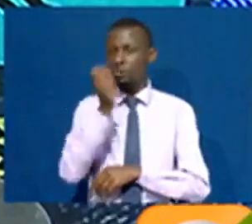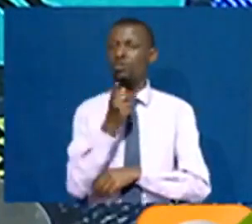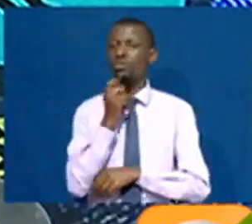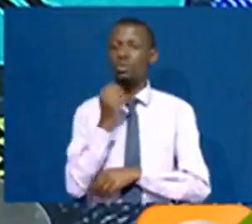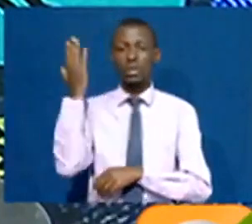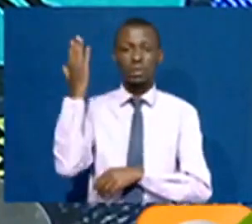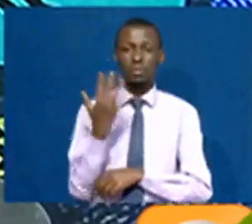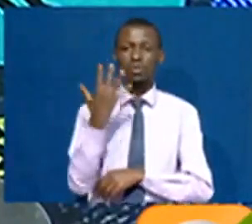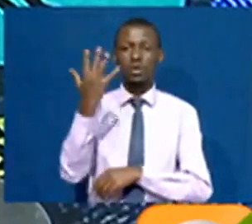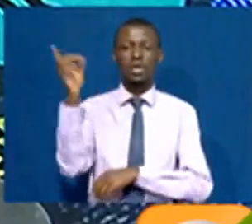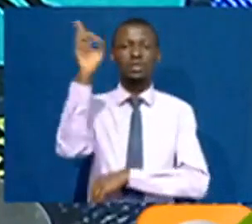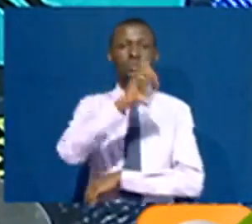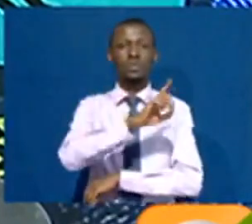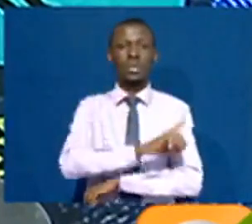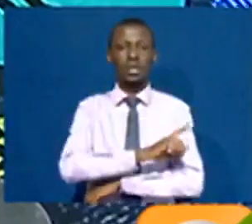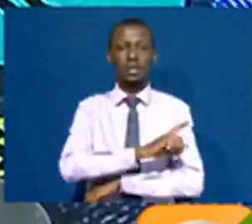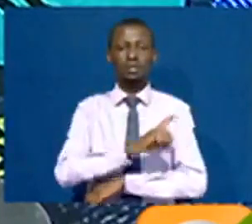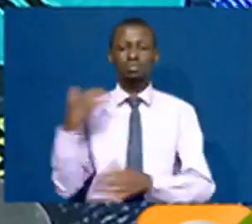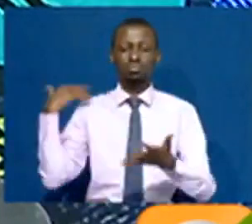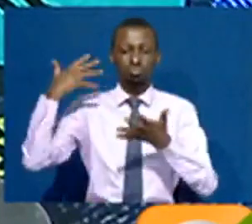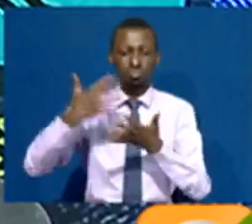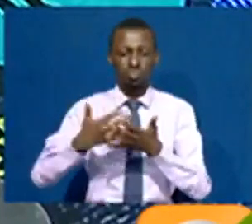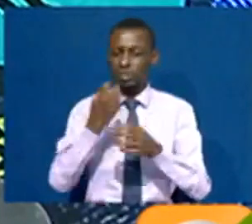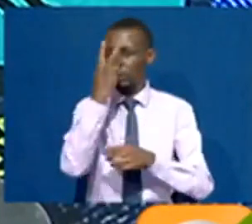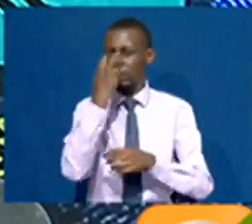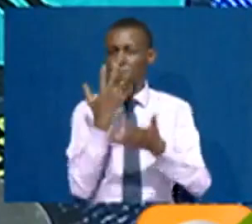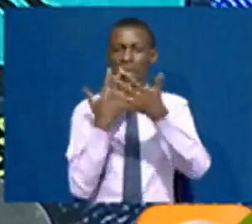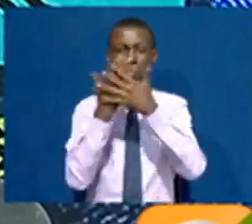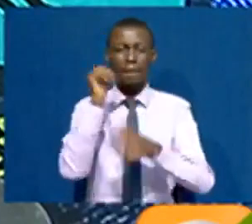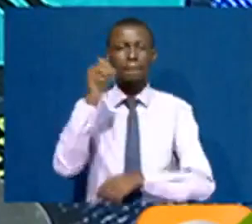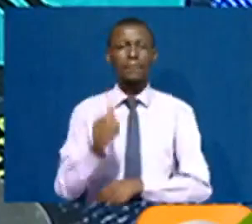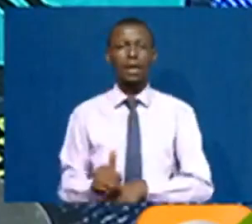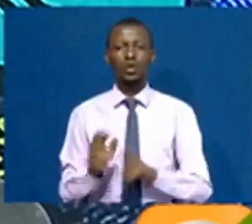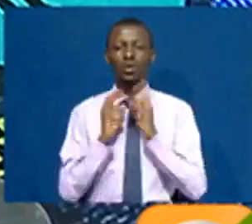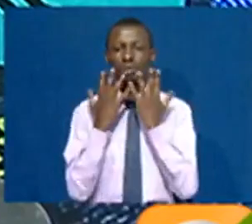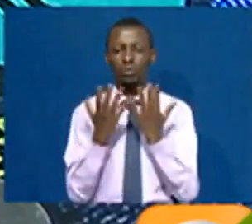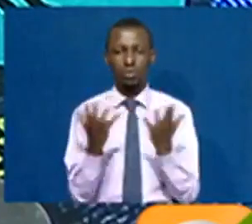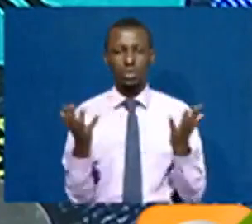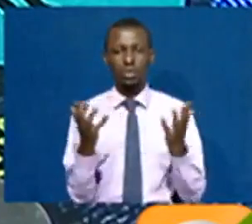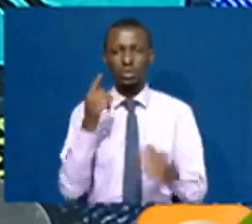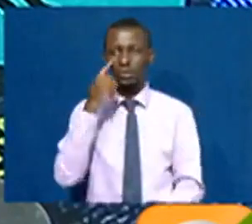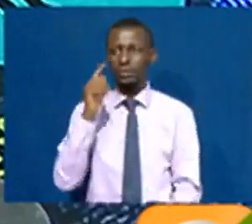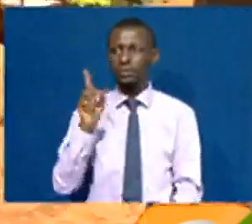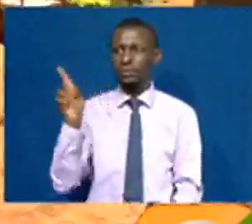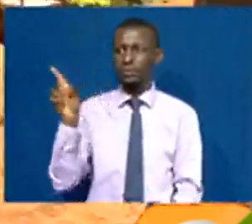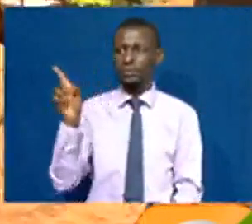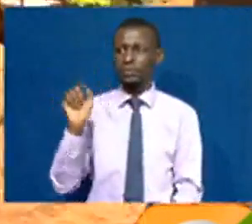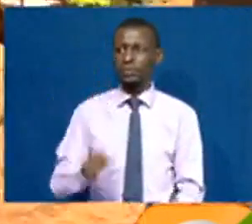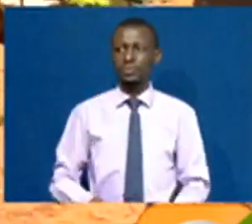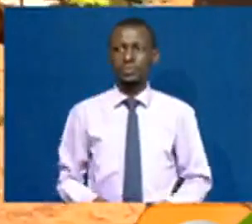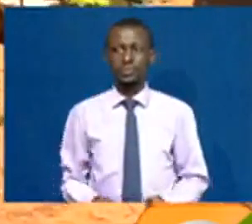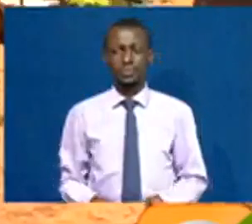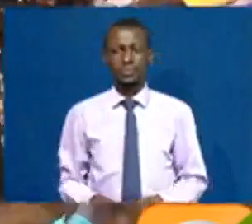zilizopita kufikia Sasa hakuna mshukiwa aliyekamatwa Kama anavyotuarifu mwanahabari wetu Martin mnene